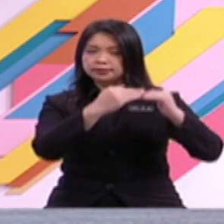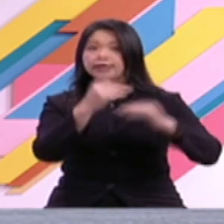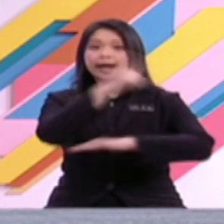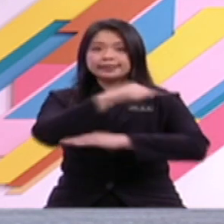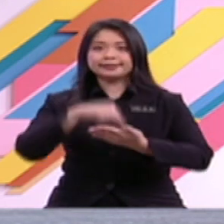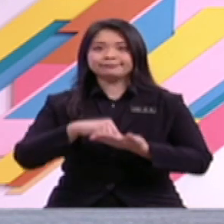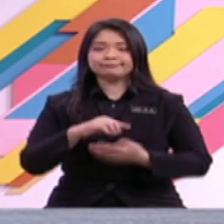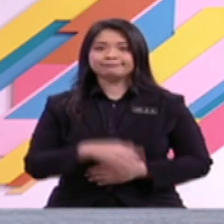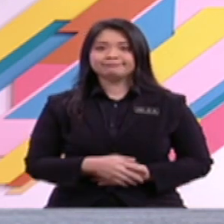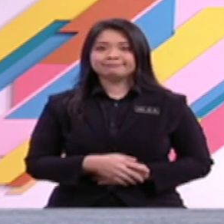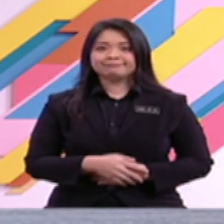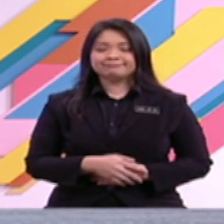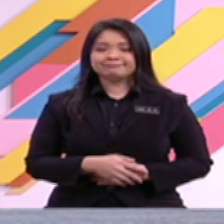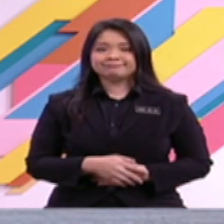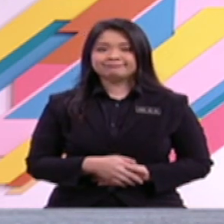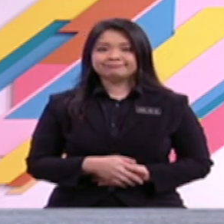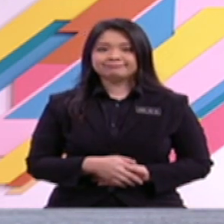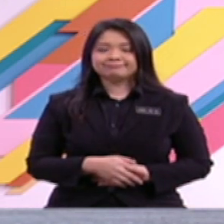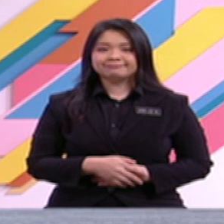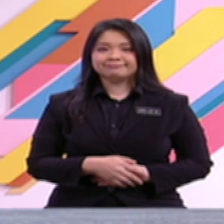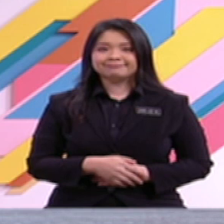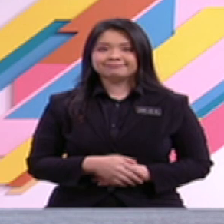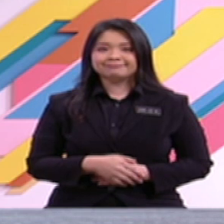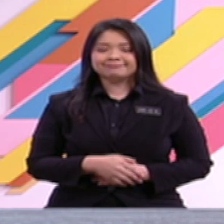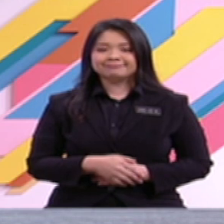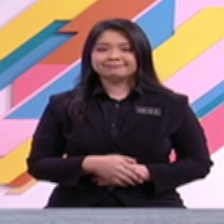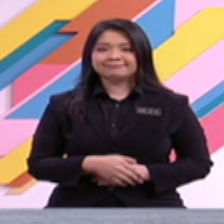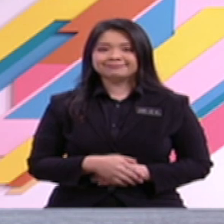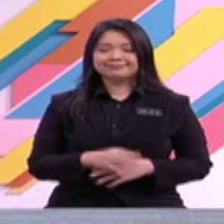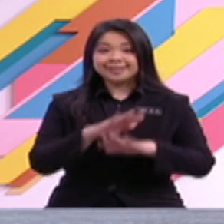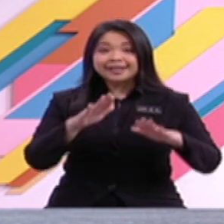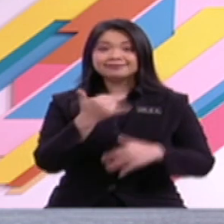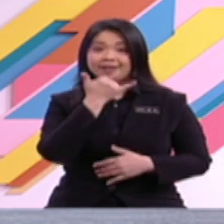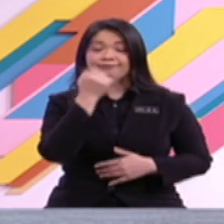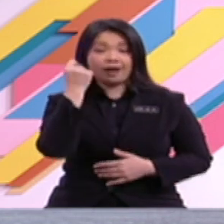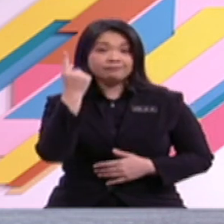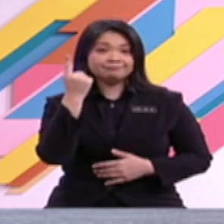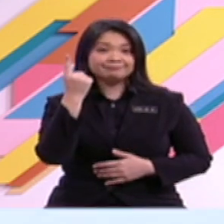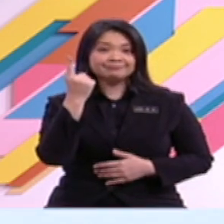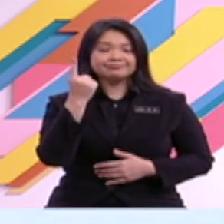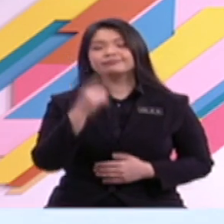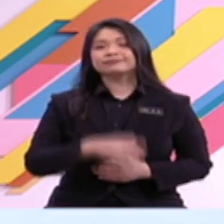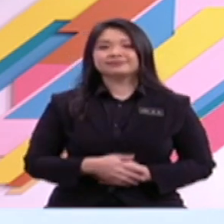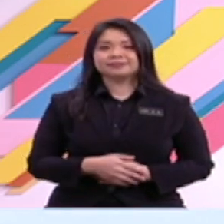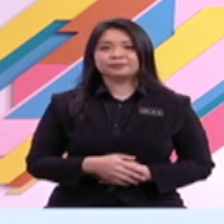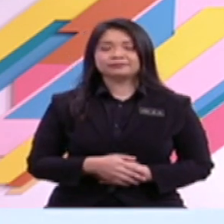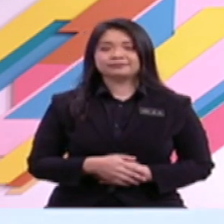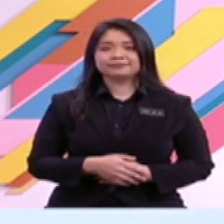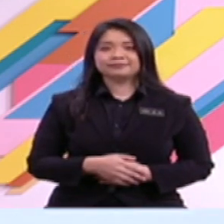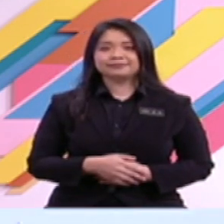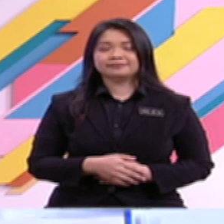ini operasi Jangan salah paham mencakup AC gulai cakep Jr peruntukkan kerajaan ini bukan hanya untuk